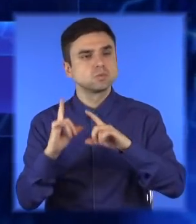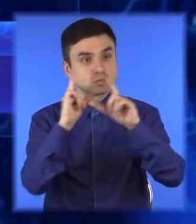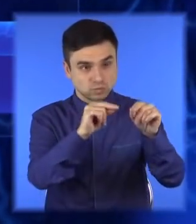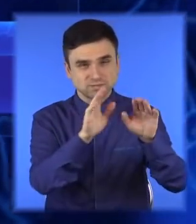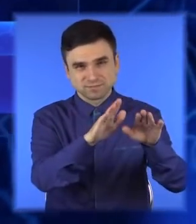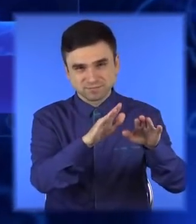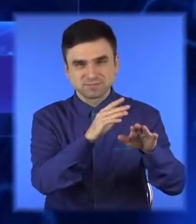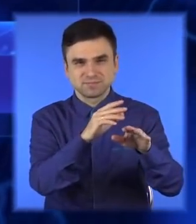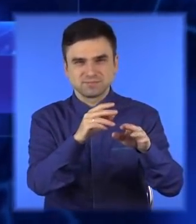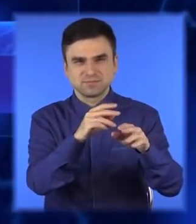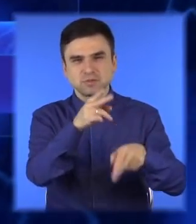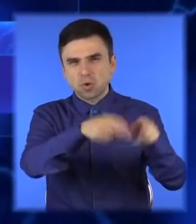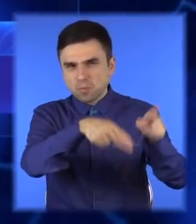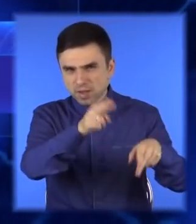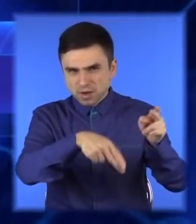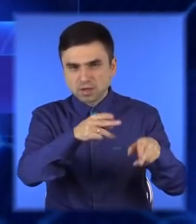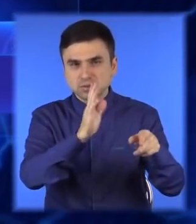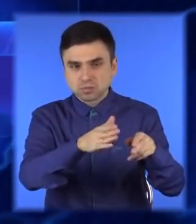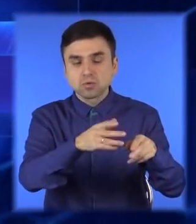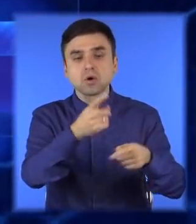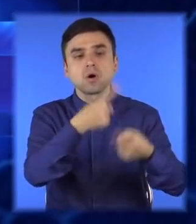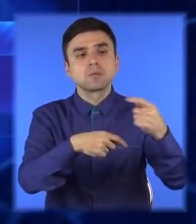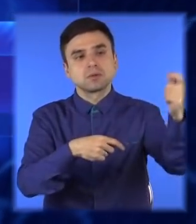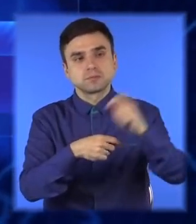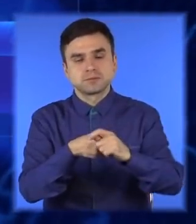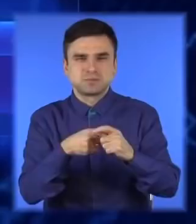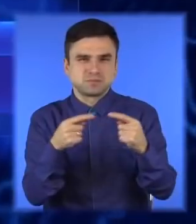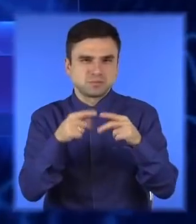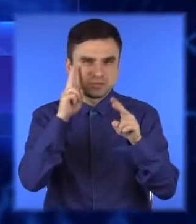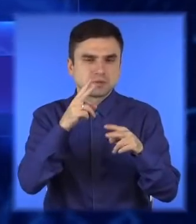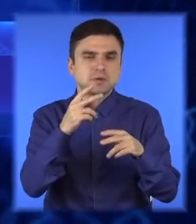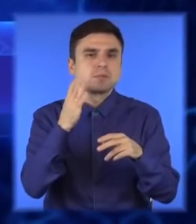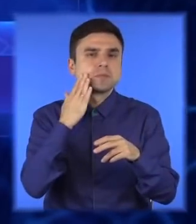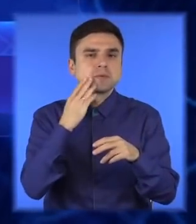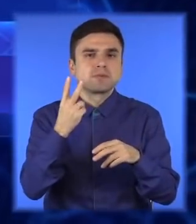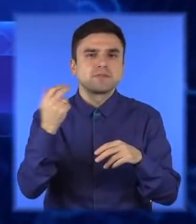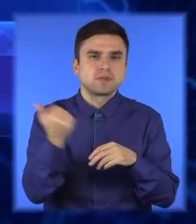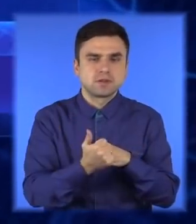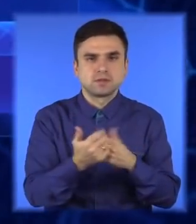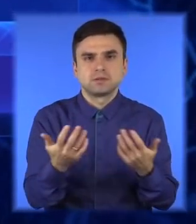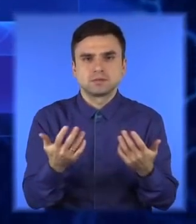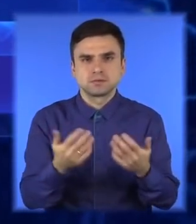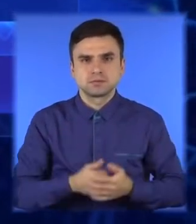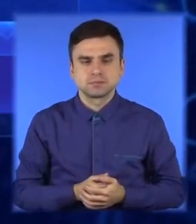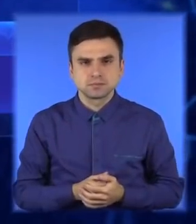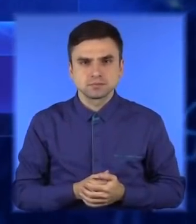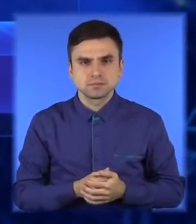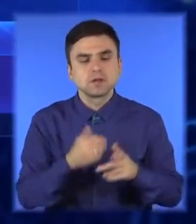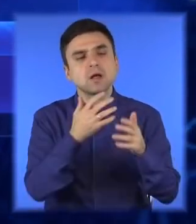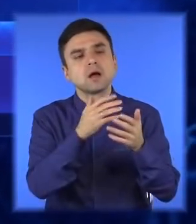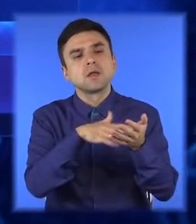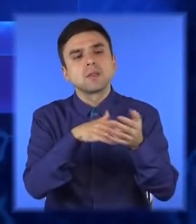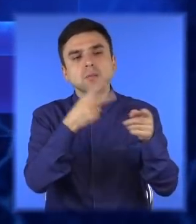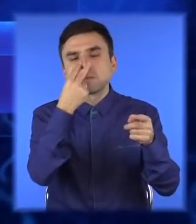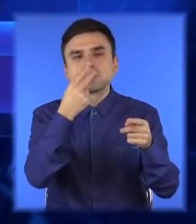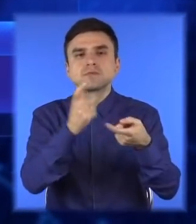через две. Ага. Это если очень все нормально, потому что пока еще и операция не прошла, а там как оно